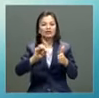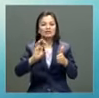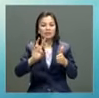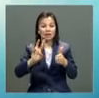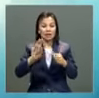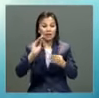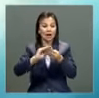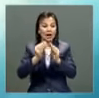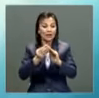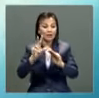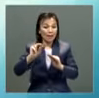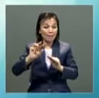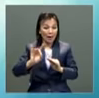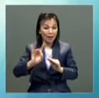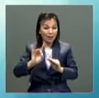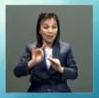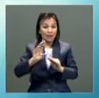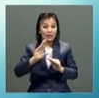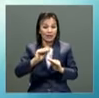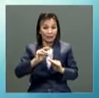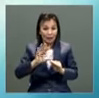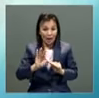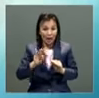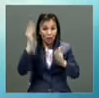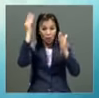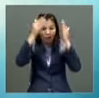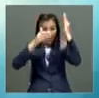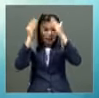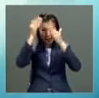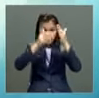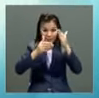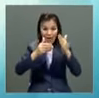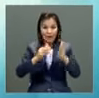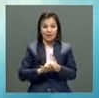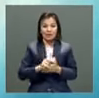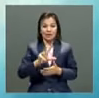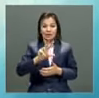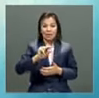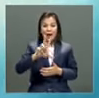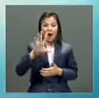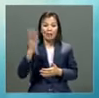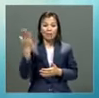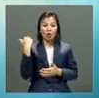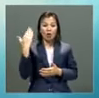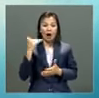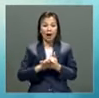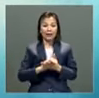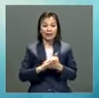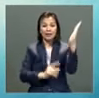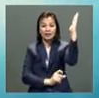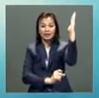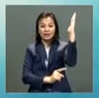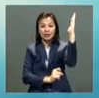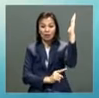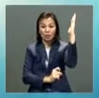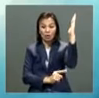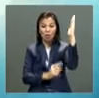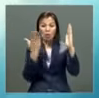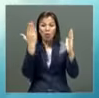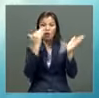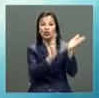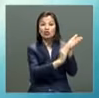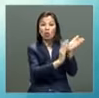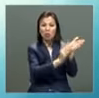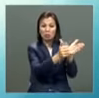ที่38ลำดับที่39มาเลเซียเพิ่มขึ้นไป85รายในวันเมื่อวานนี้สิงคโปร์เราเคยชมเขาเหมือน